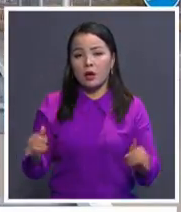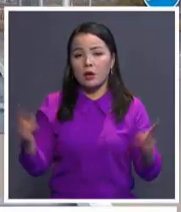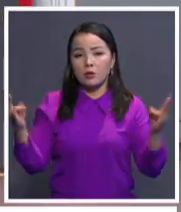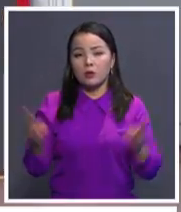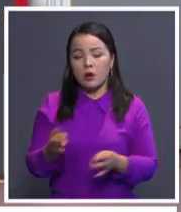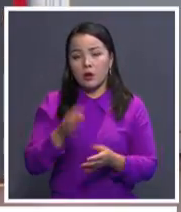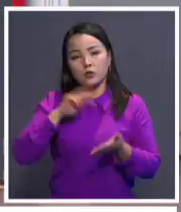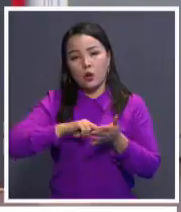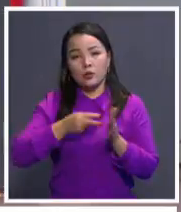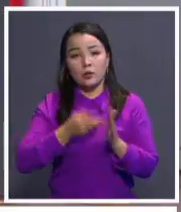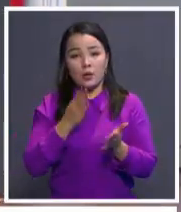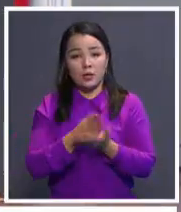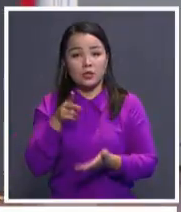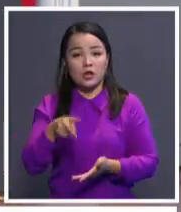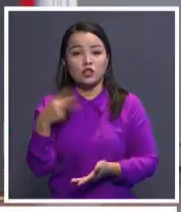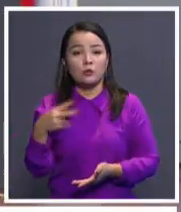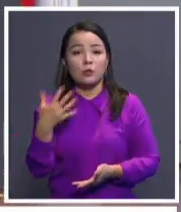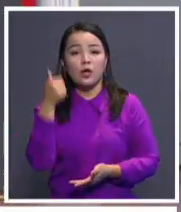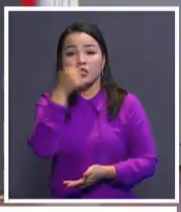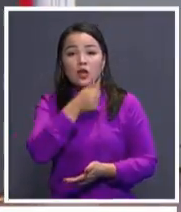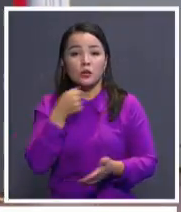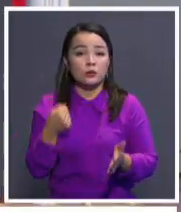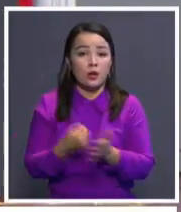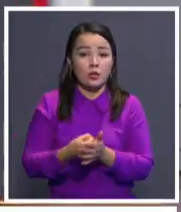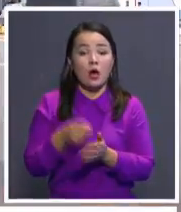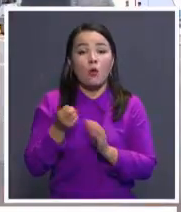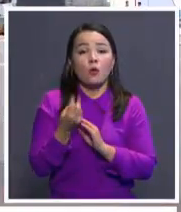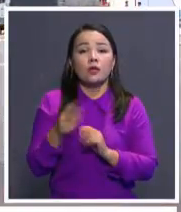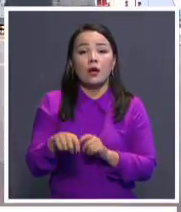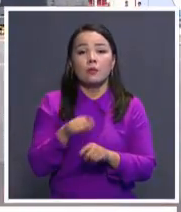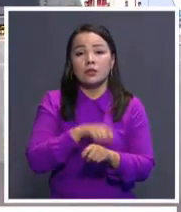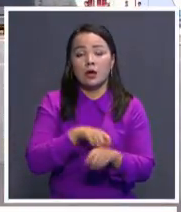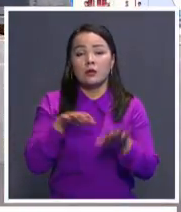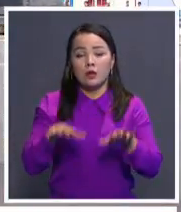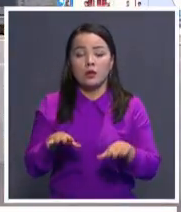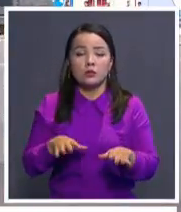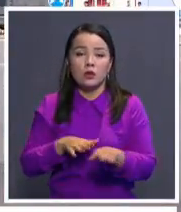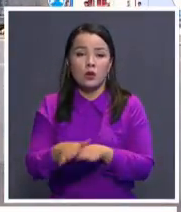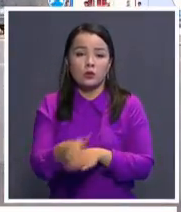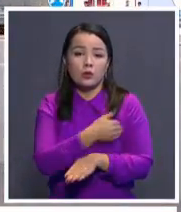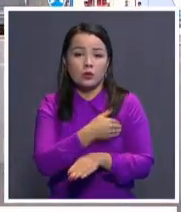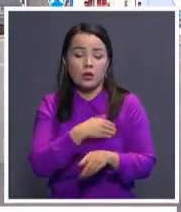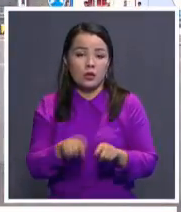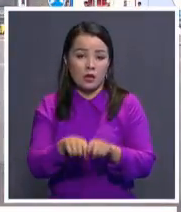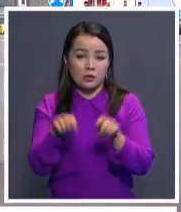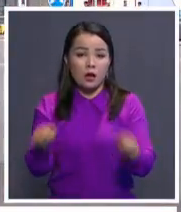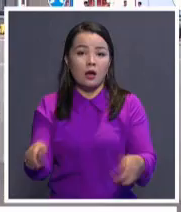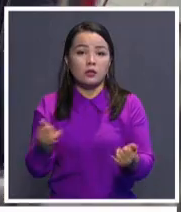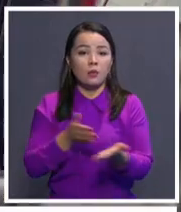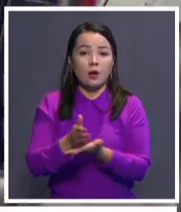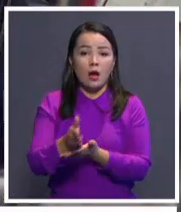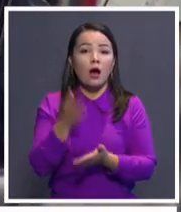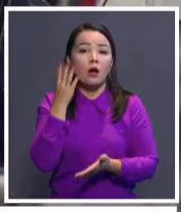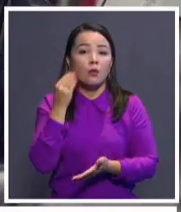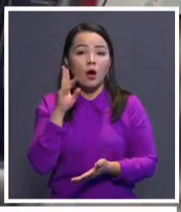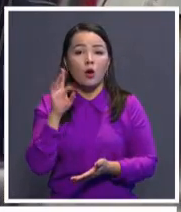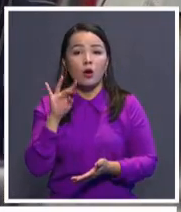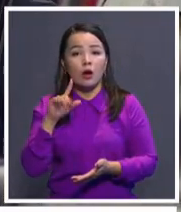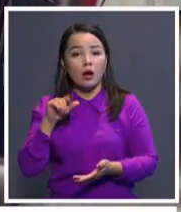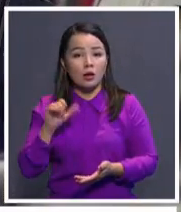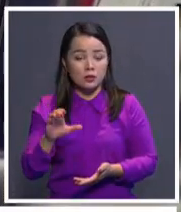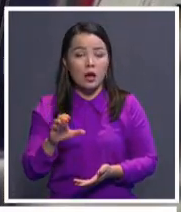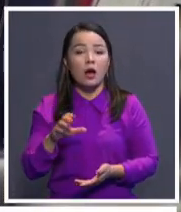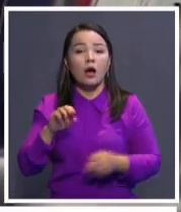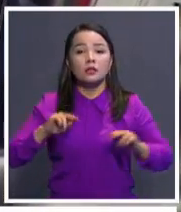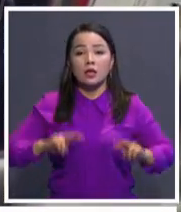жоспарланып отыр. Ал 2025 жылға қарай 12 мың шақырымға дейін жеткізілмек. Негізгі бағыт Алматы Қорғас, Астана